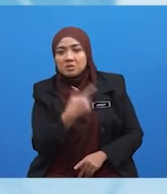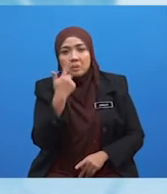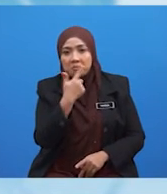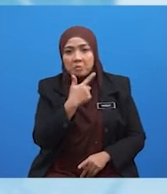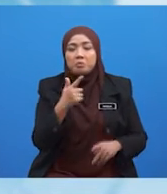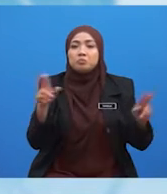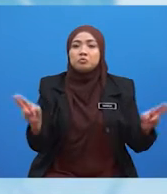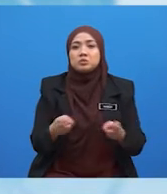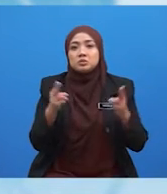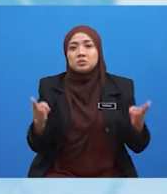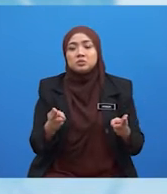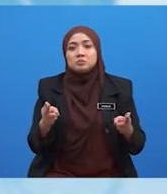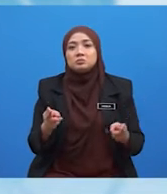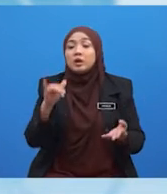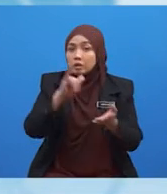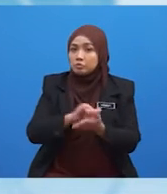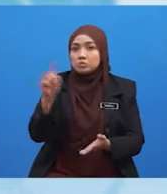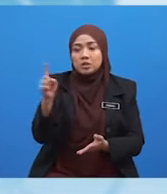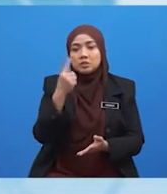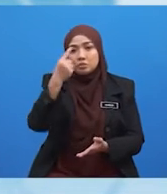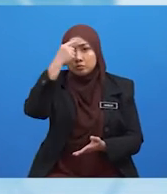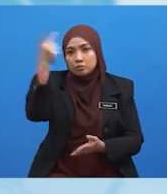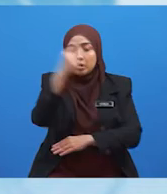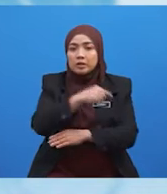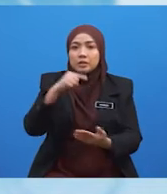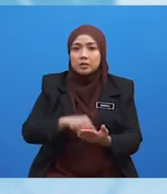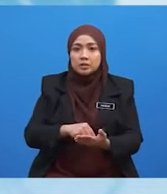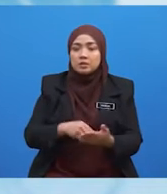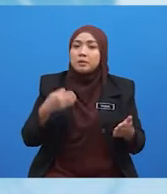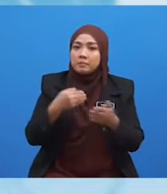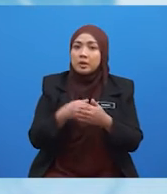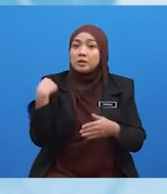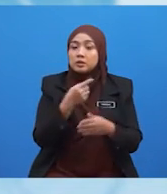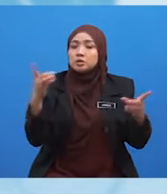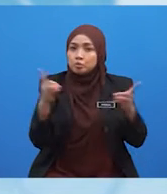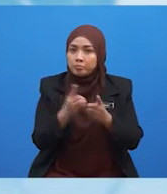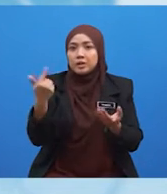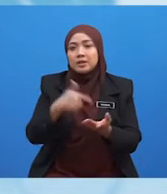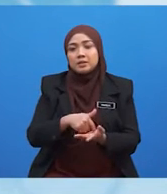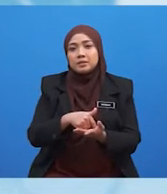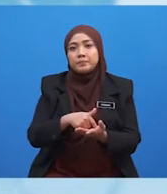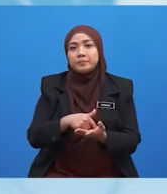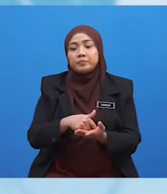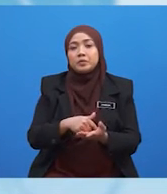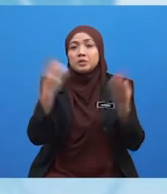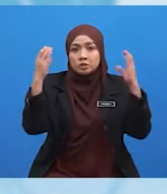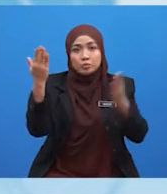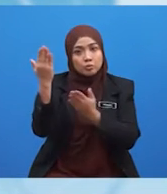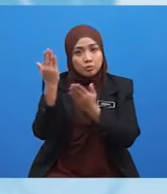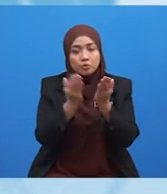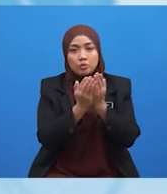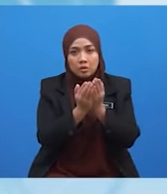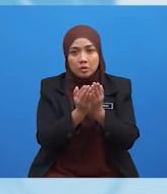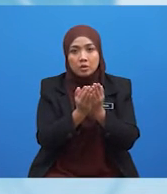tanpa berusaha segan saja buat masih ini sampai kita berjumpa lagi Saya doakan